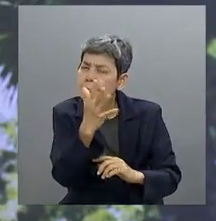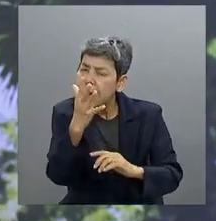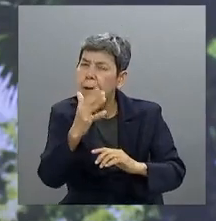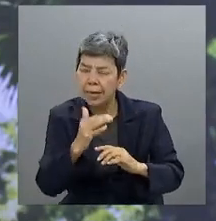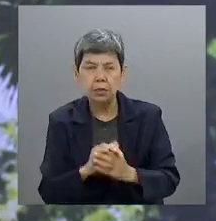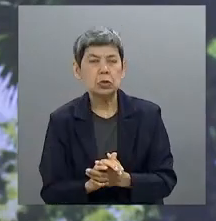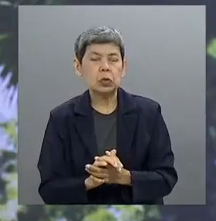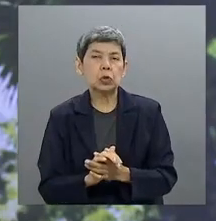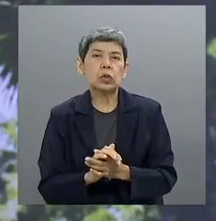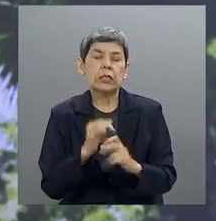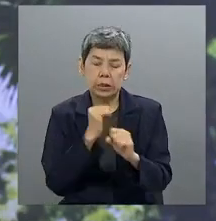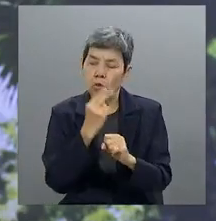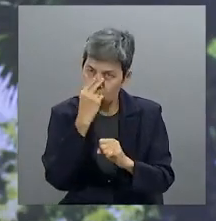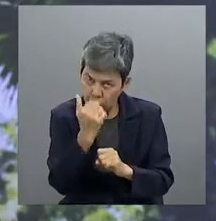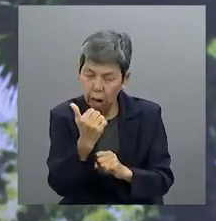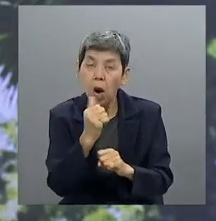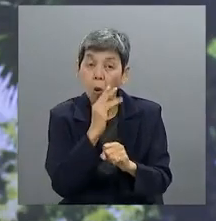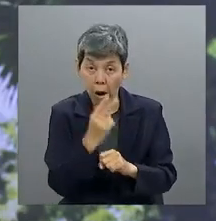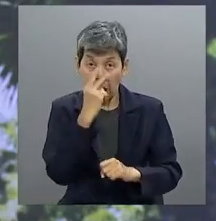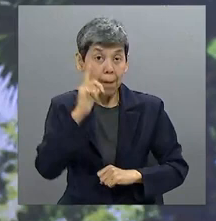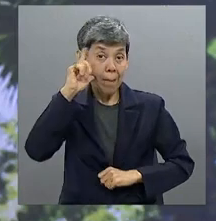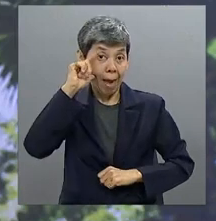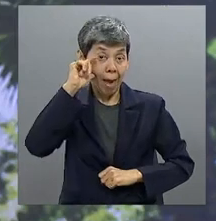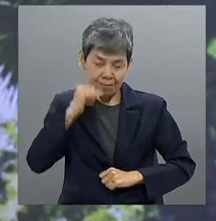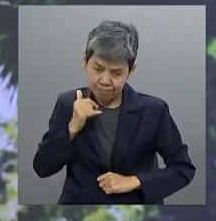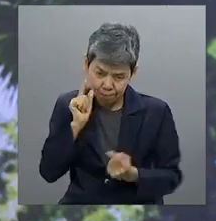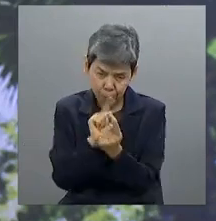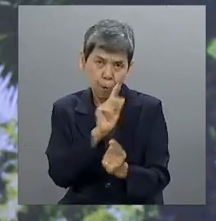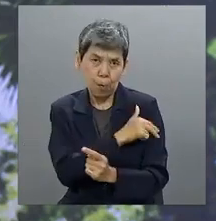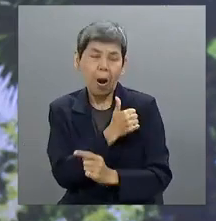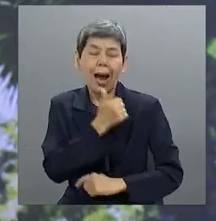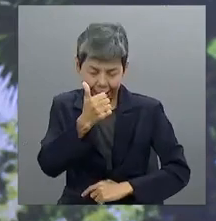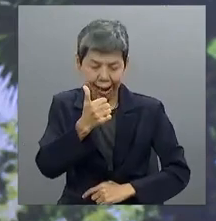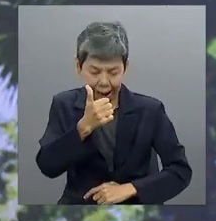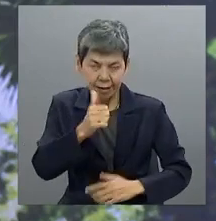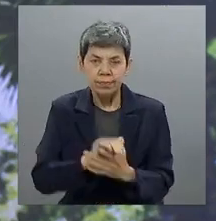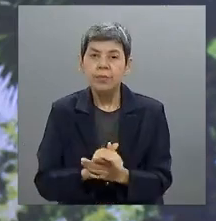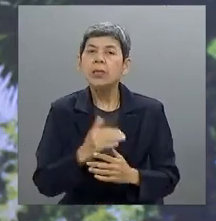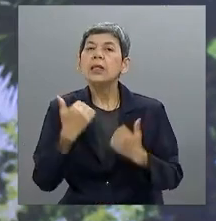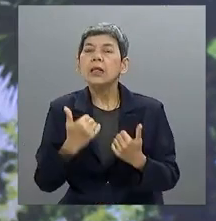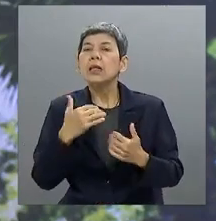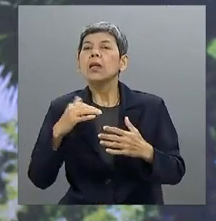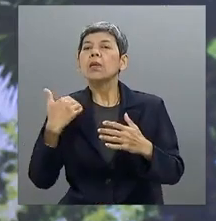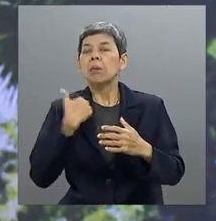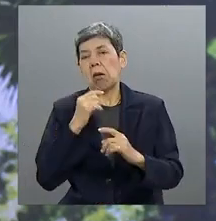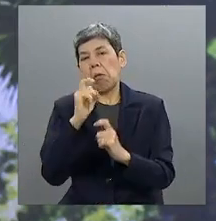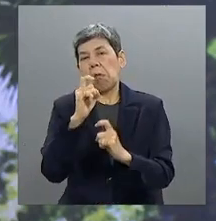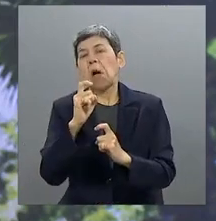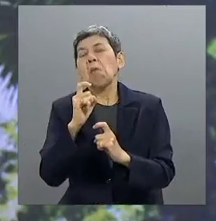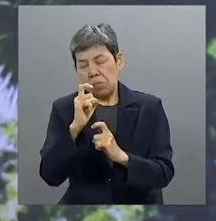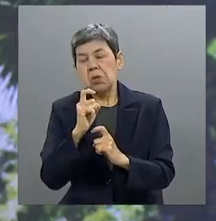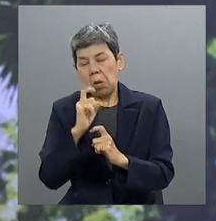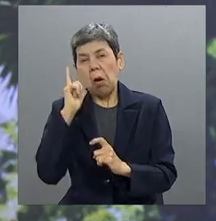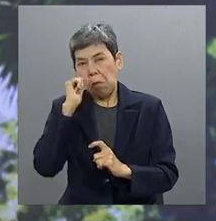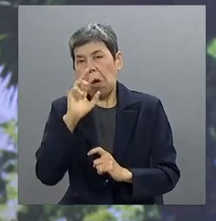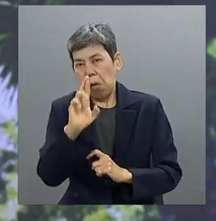ารถวินิจฉัยได้เร็วถ้าเกิดว่าคุณแม่มาตรวจเร็วตั้งแต่ช่วงแรกแล้วก็เนื่องจากเป็นภาวะที่มีอันตรายต่อสุขภาพของคุณแม่แล้วก็ท